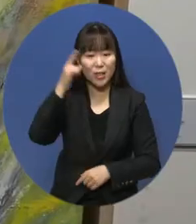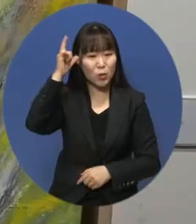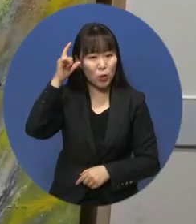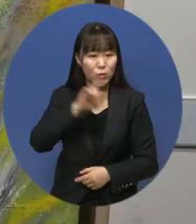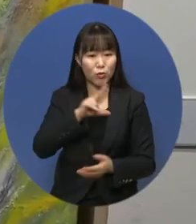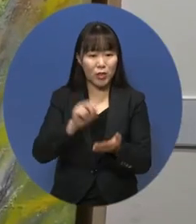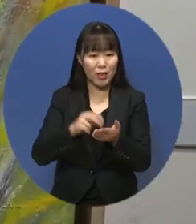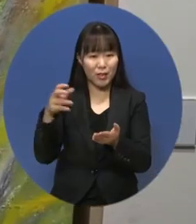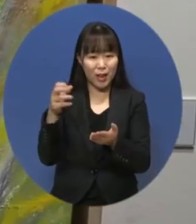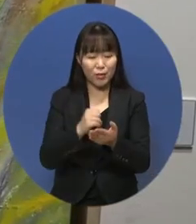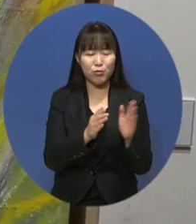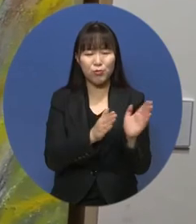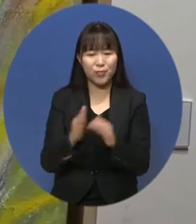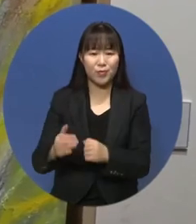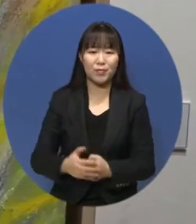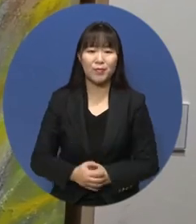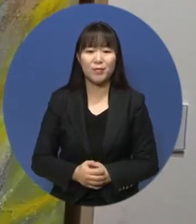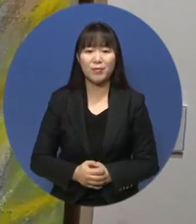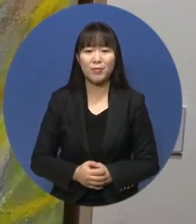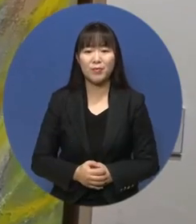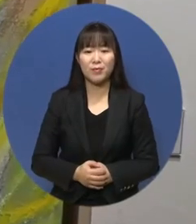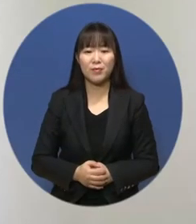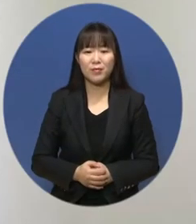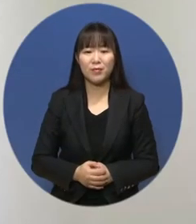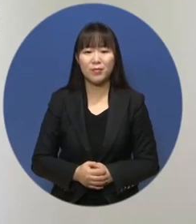주제로 띠전을 준비해 왔습니다.